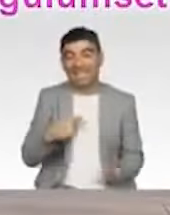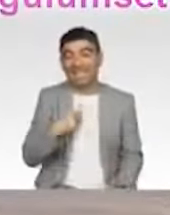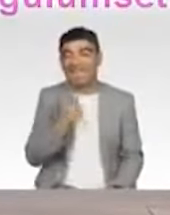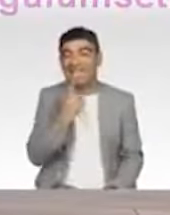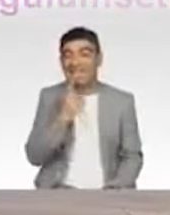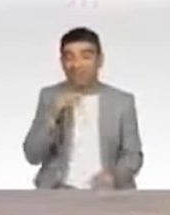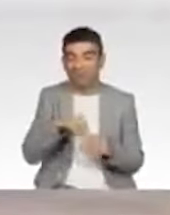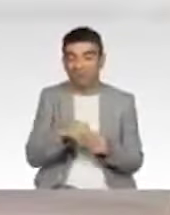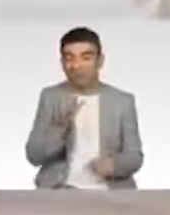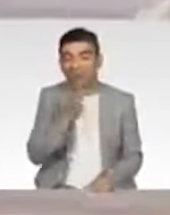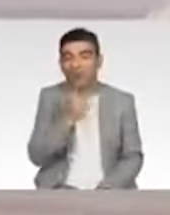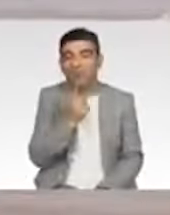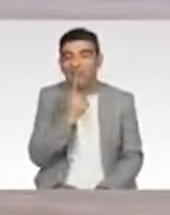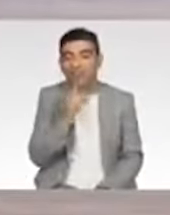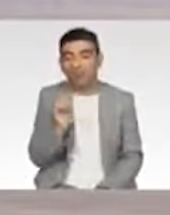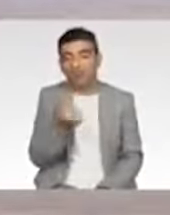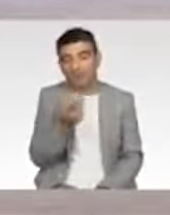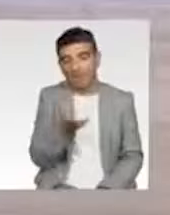biliyorum çok da lezzetli.